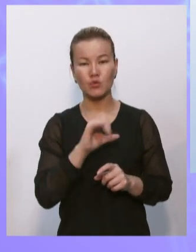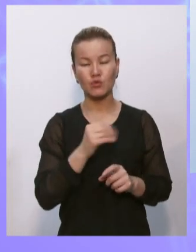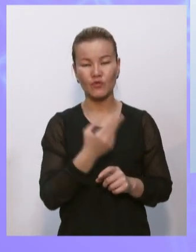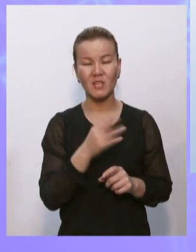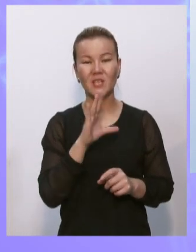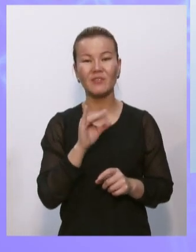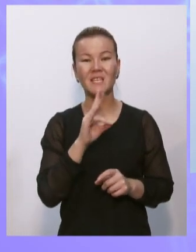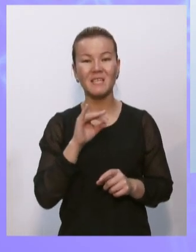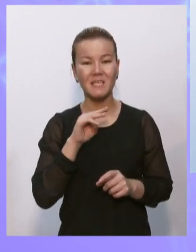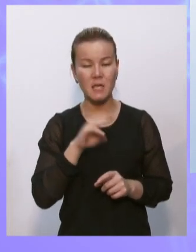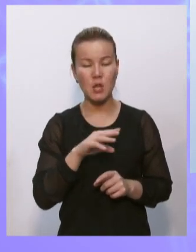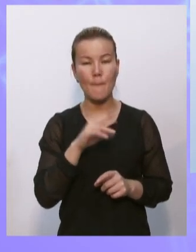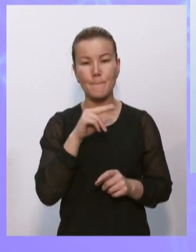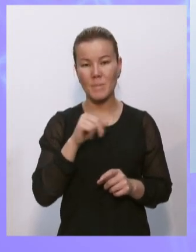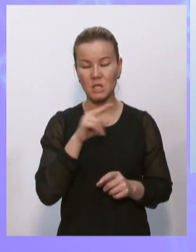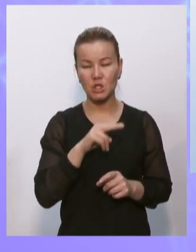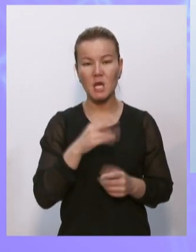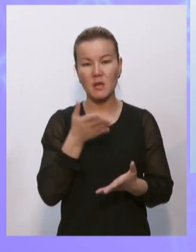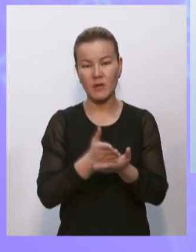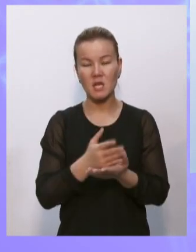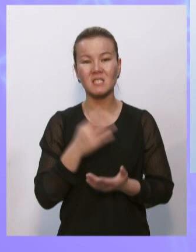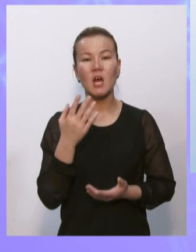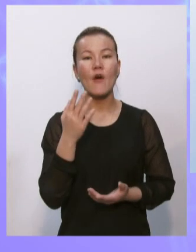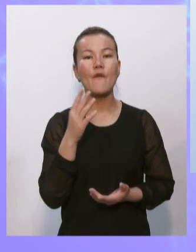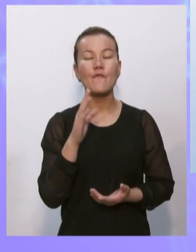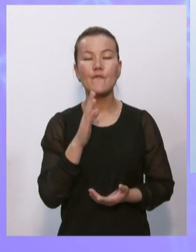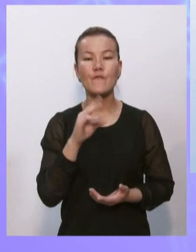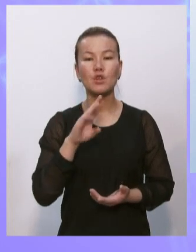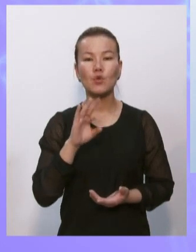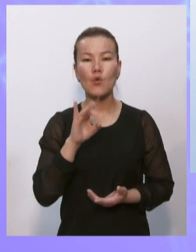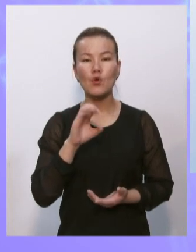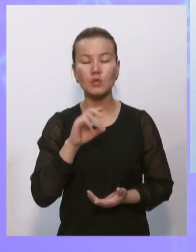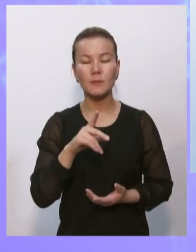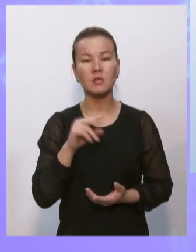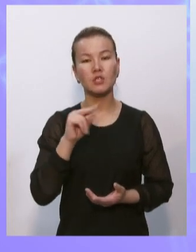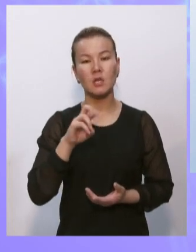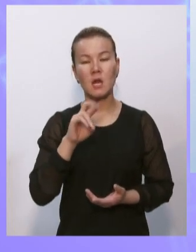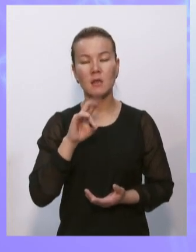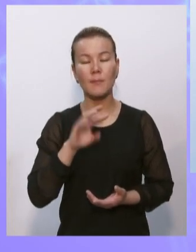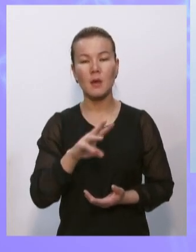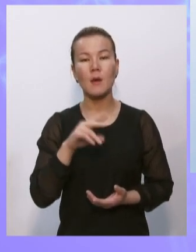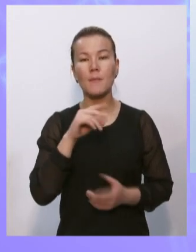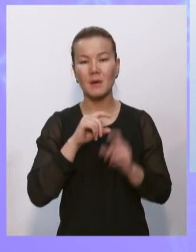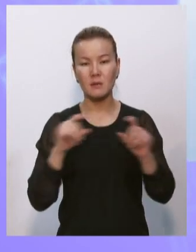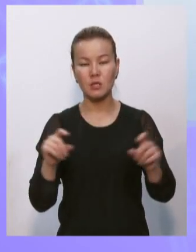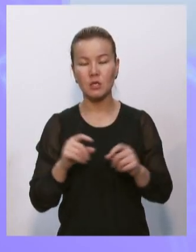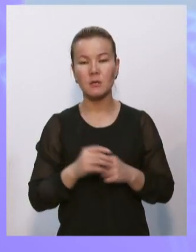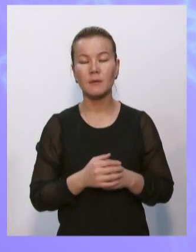в винительном падеже являются второстепенным членом предложения.